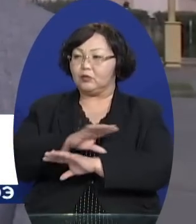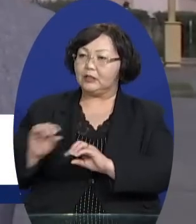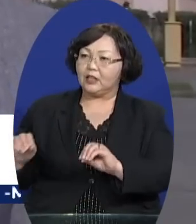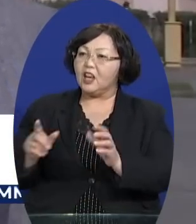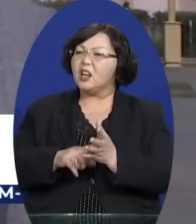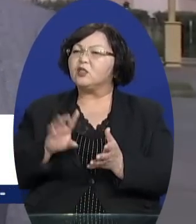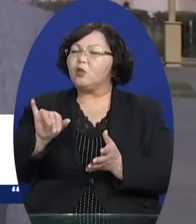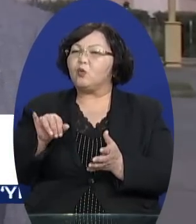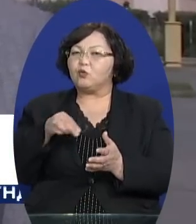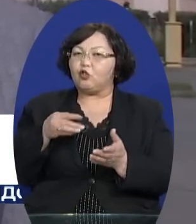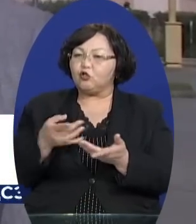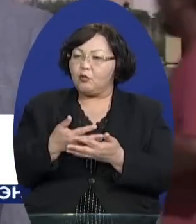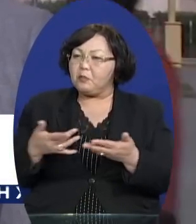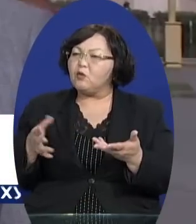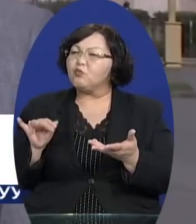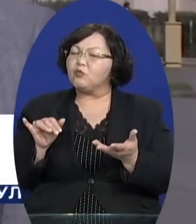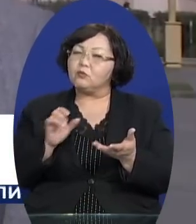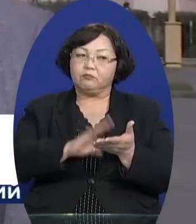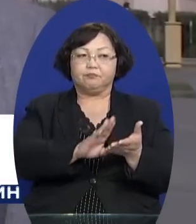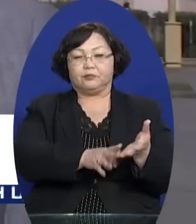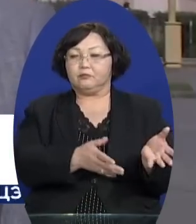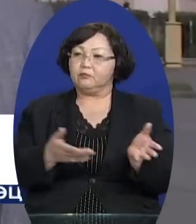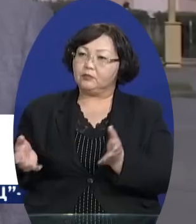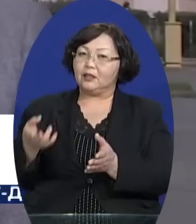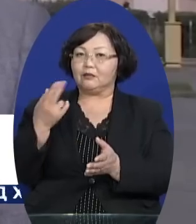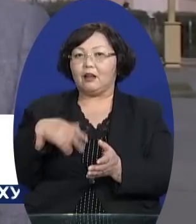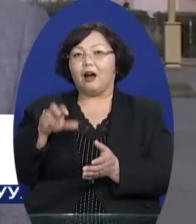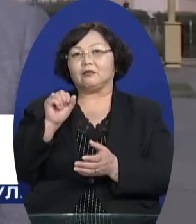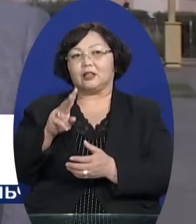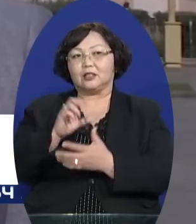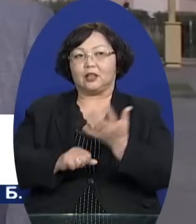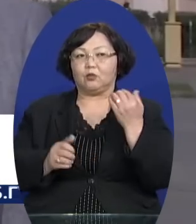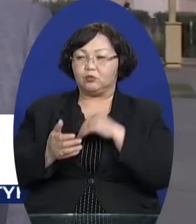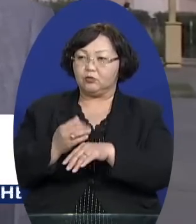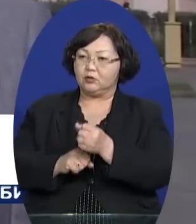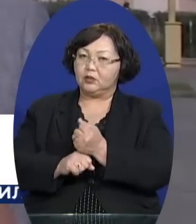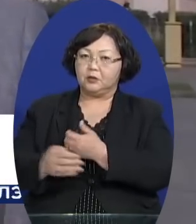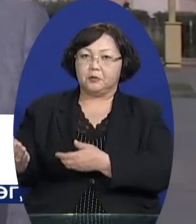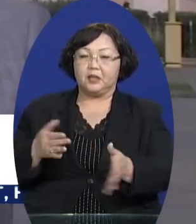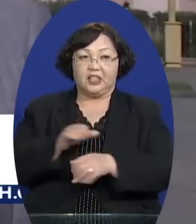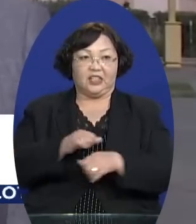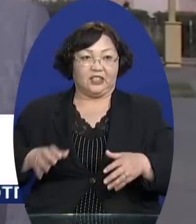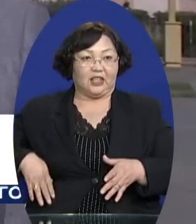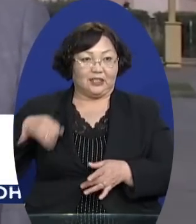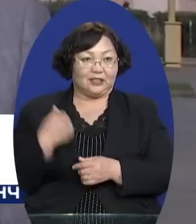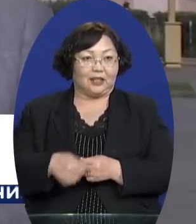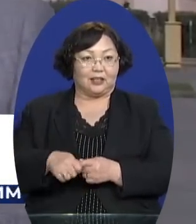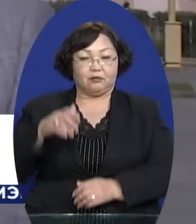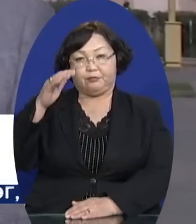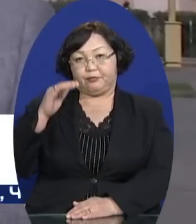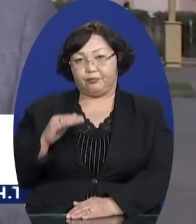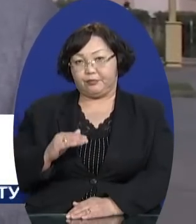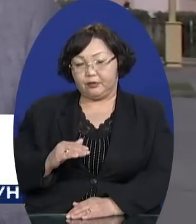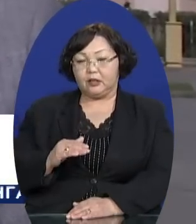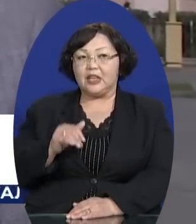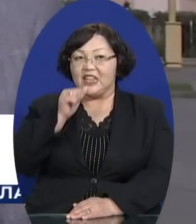авч өгөх одоо даатгалд одоо санхүүжүүлэх гэдэг энэ нөхцөлийг бүрдүүлснээрээ иргэдээс гарах зардал аль болох багасж одоо орлого нь